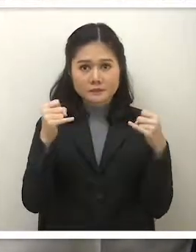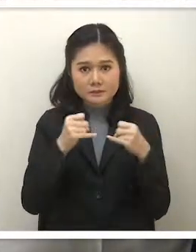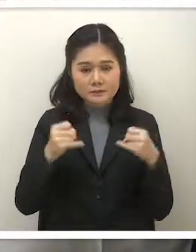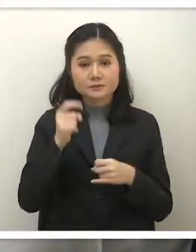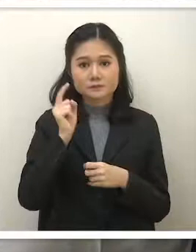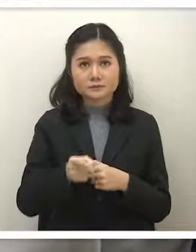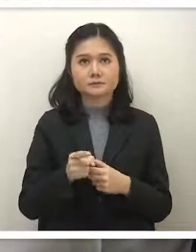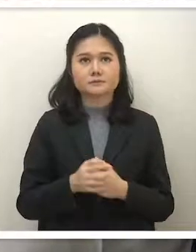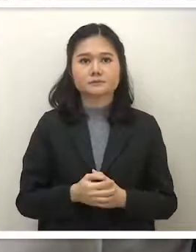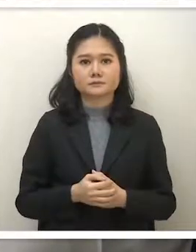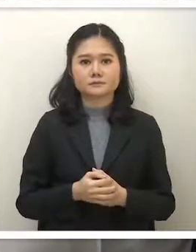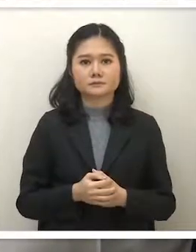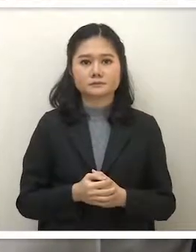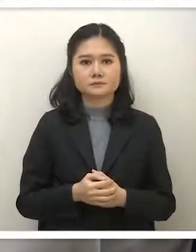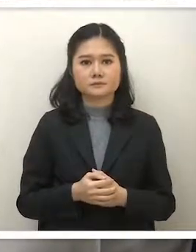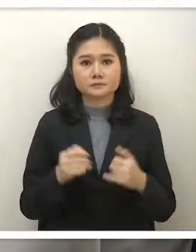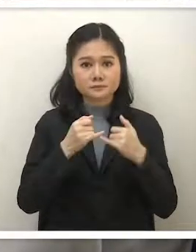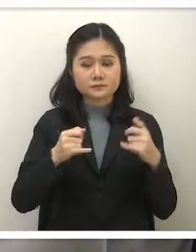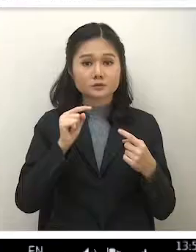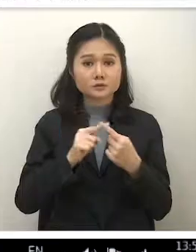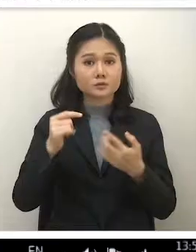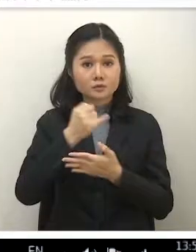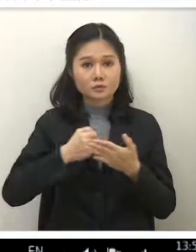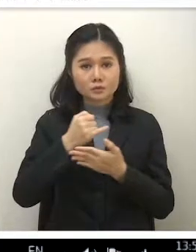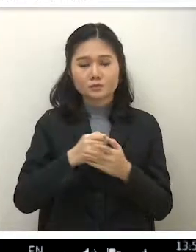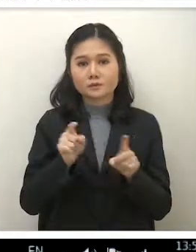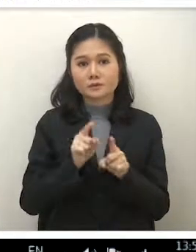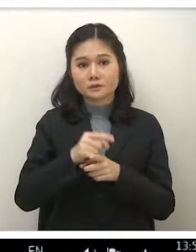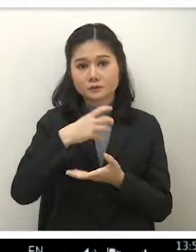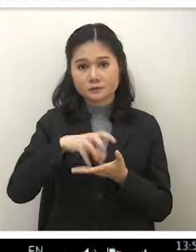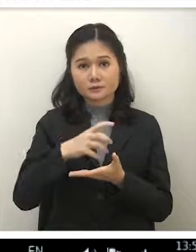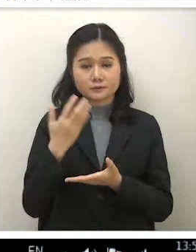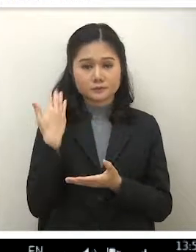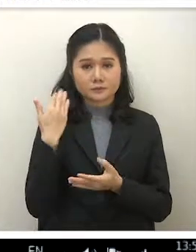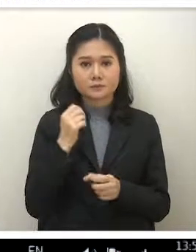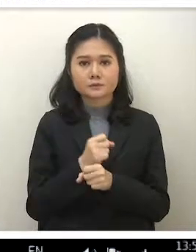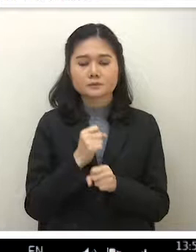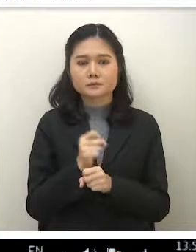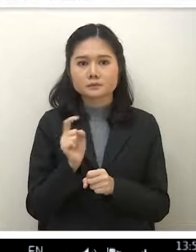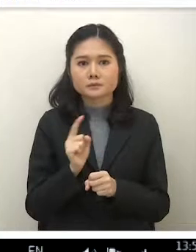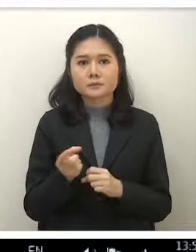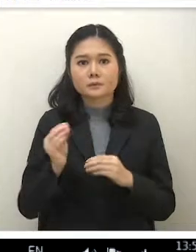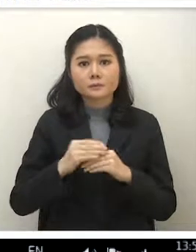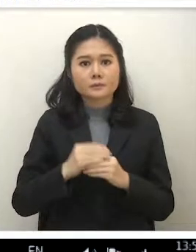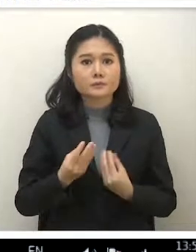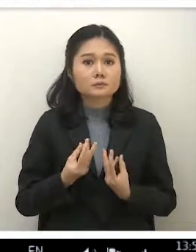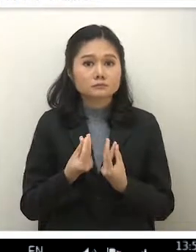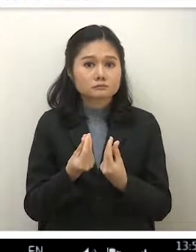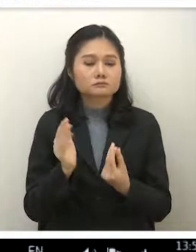เส้นจริงนะครับเส้นที่เราเป็นเส้นล่างเนี่ยอย่างที่บอกคราวที่แล้วว่าเราไม่ควรที่จะไปใส่รายละ